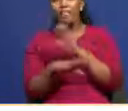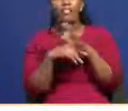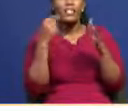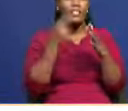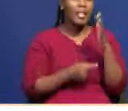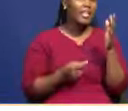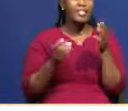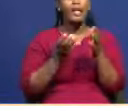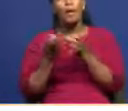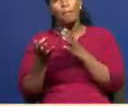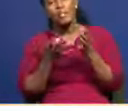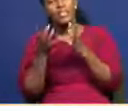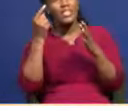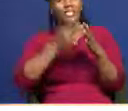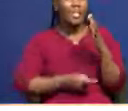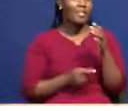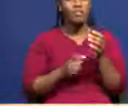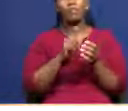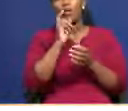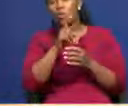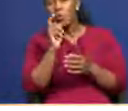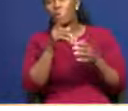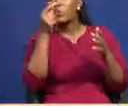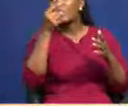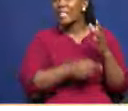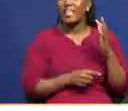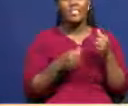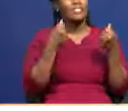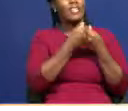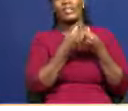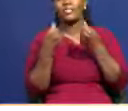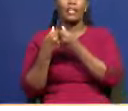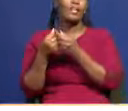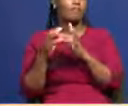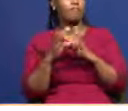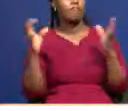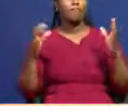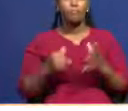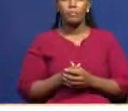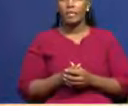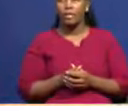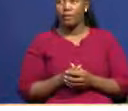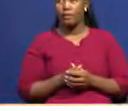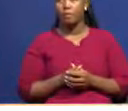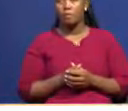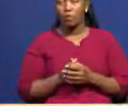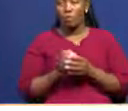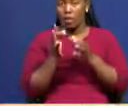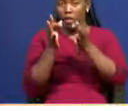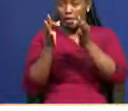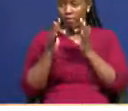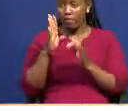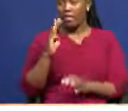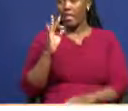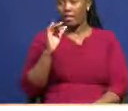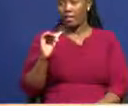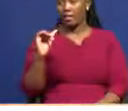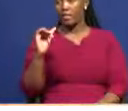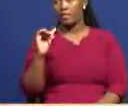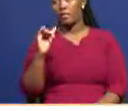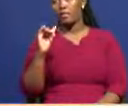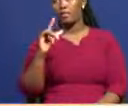ushuru, kuku ushuru, tunateseka sana. Kama hii mambo ya hii nini finance ya finance bill kupitishwa,